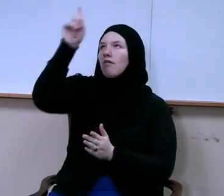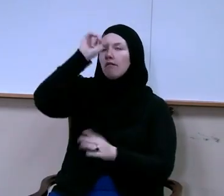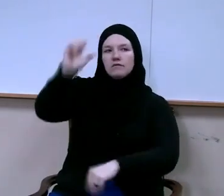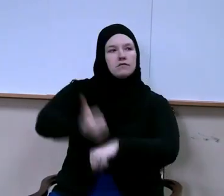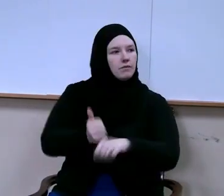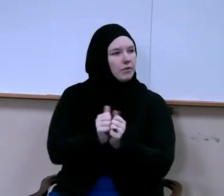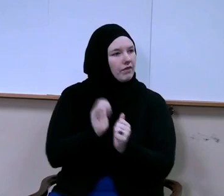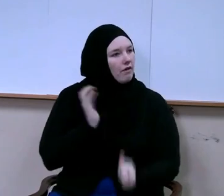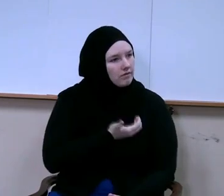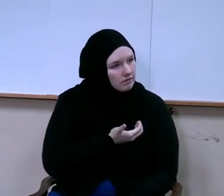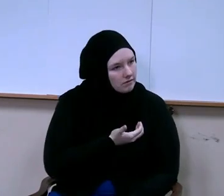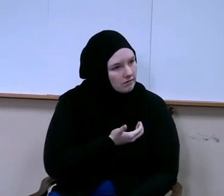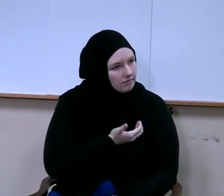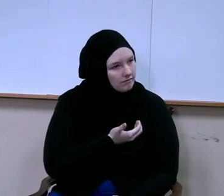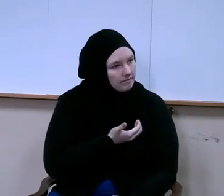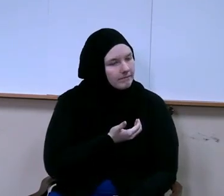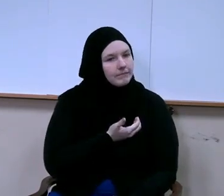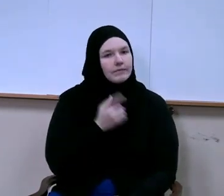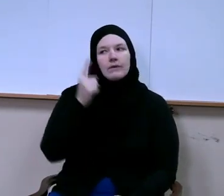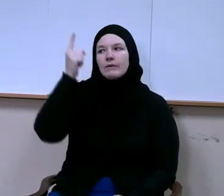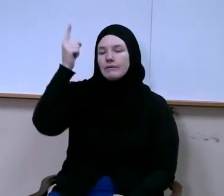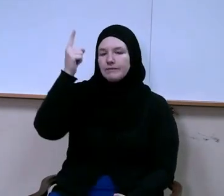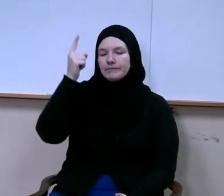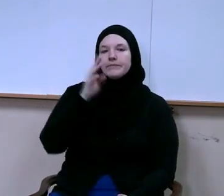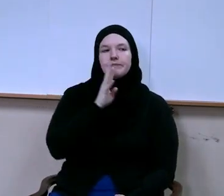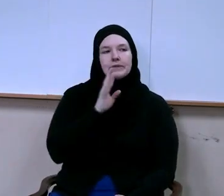us where He says, فَذْكُرُونِي